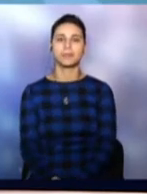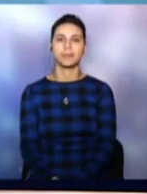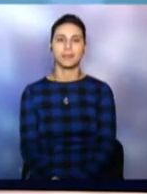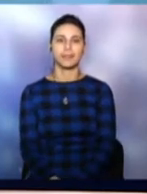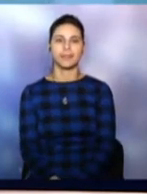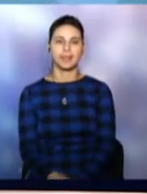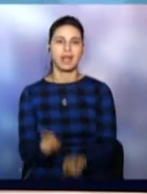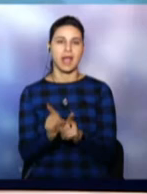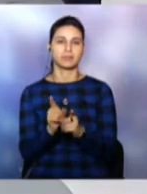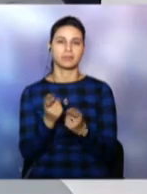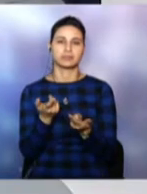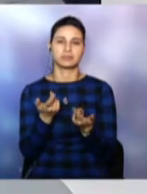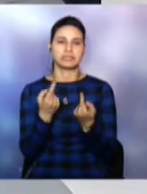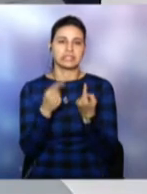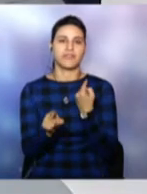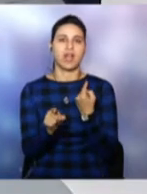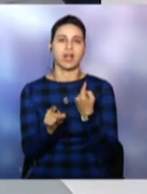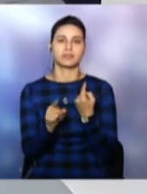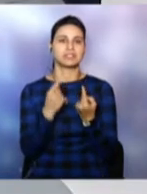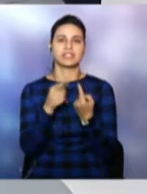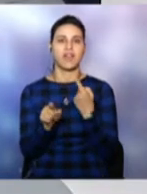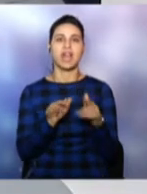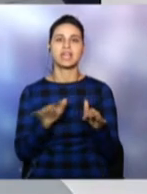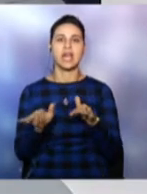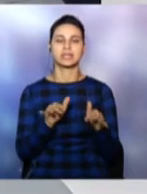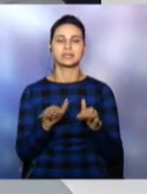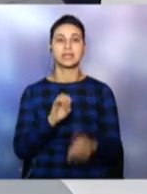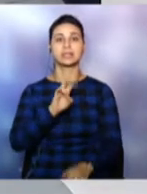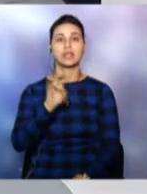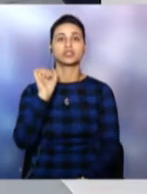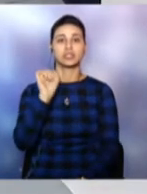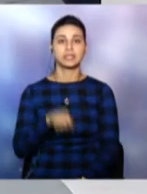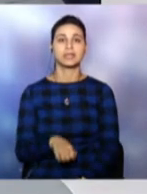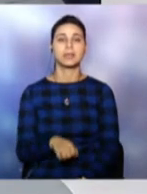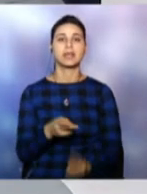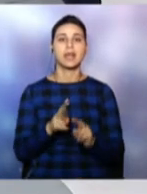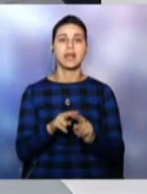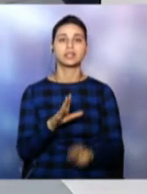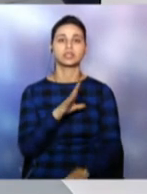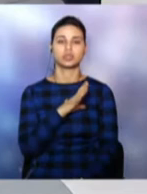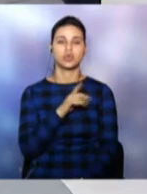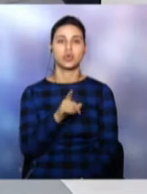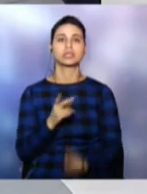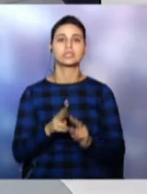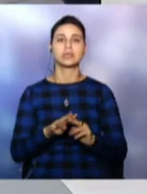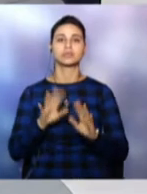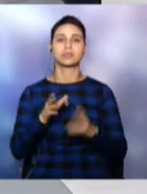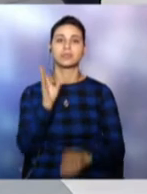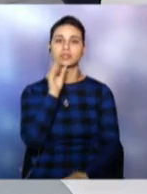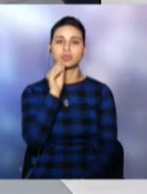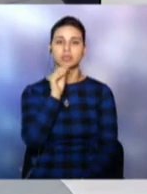ინდიფერენტულ, ასე ვთქვათ, განურჩეველ რეაქციას, ან შესაძლებელია ეს იყოს იმ შემთხვევაში,